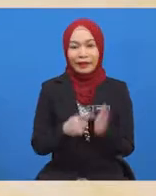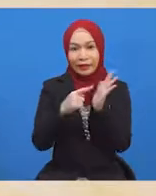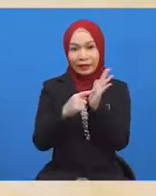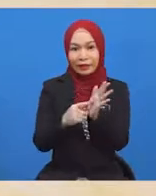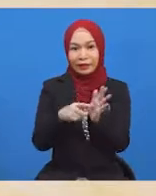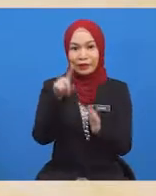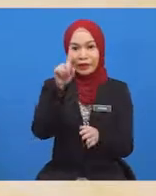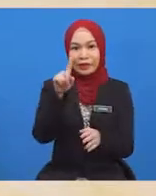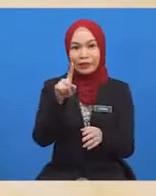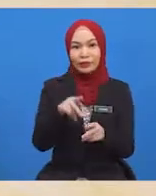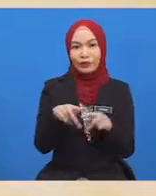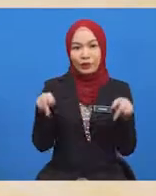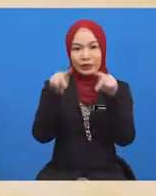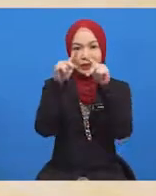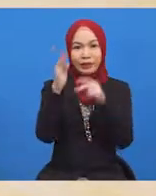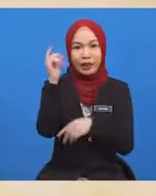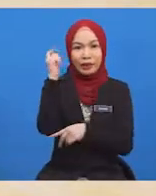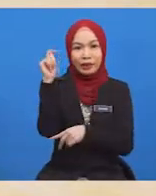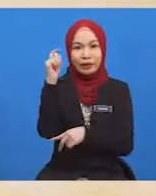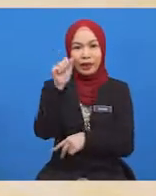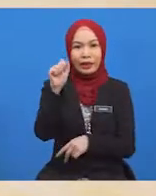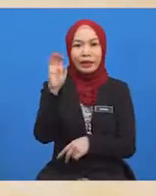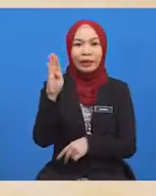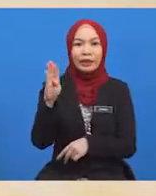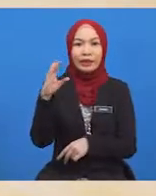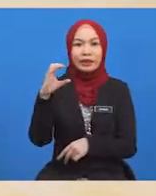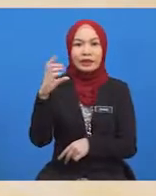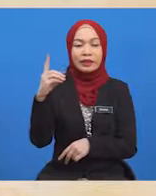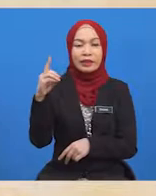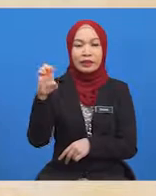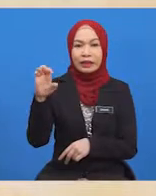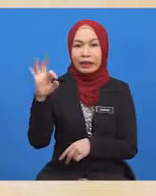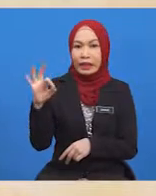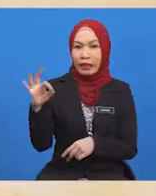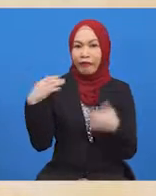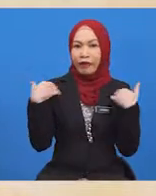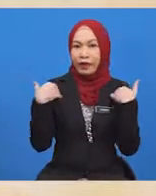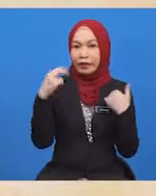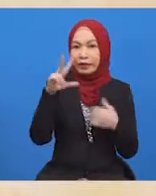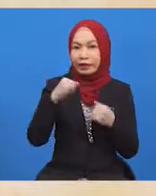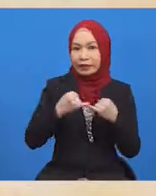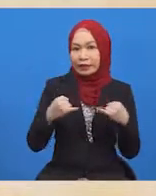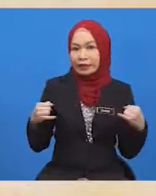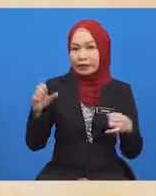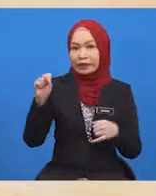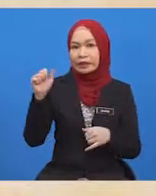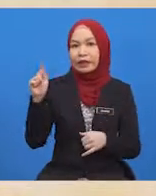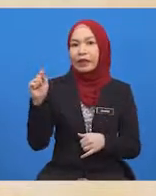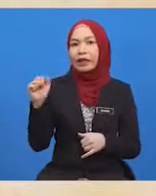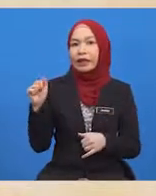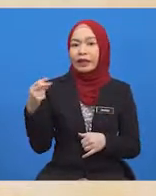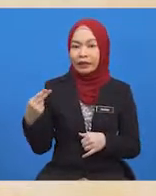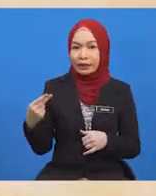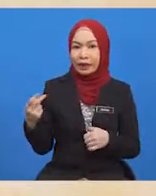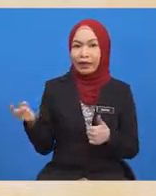B, C, D, E, F. Terdapat tiga jenis satah, iaitu pertama,